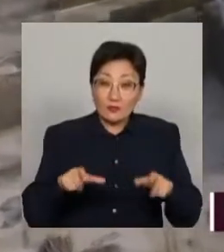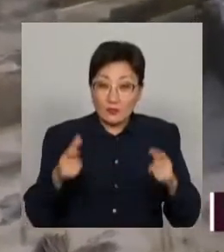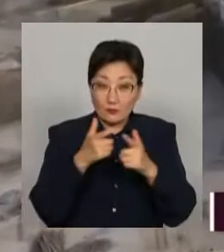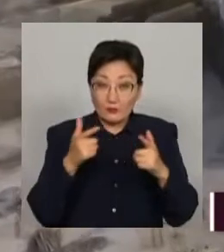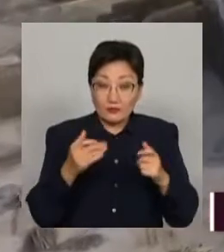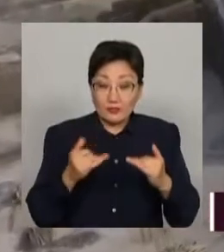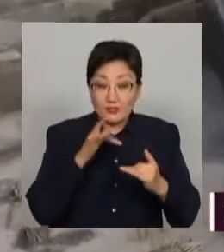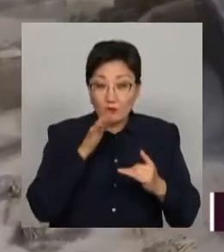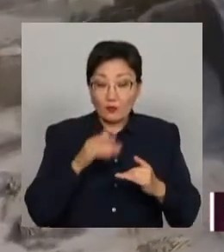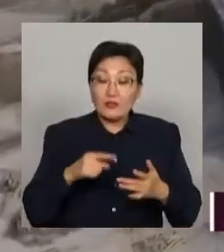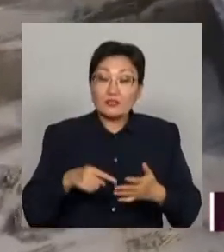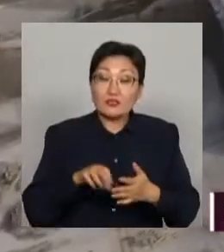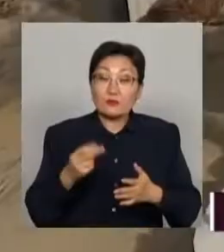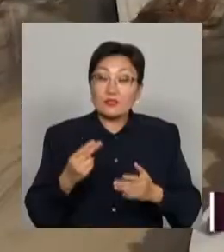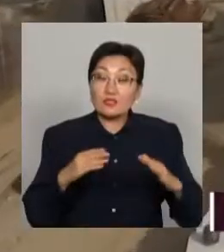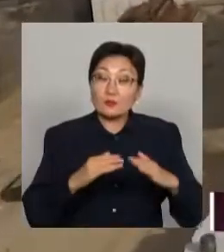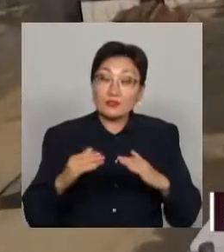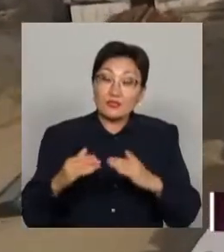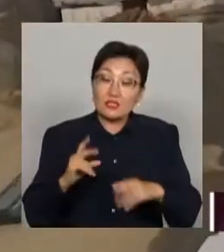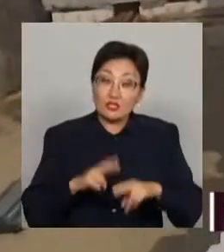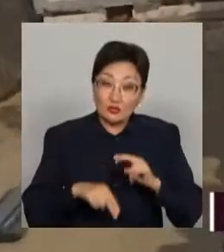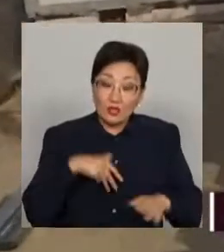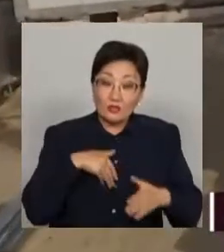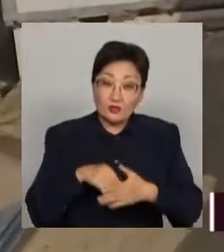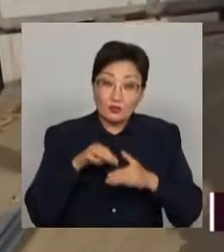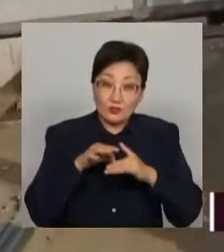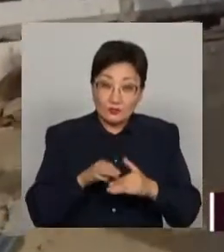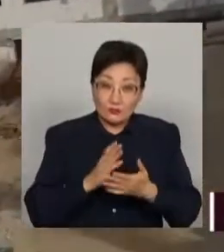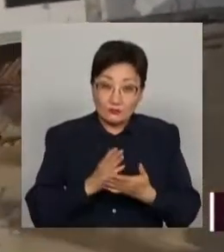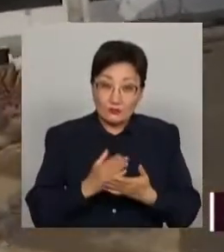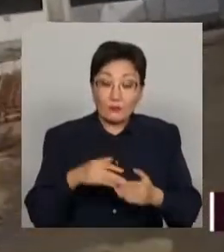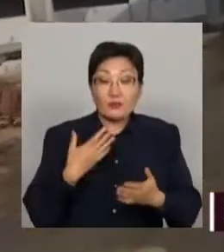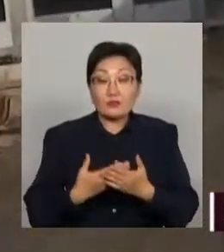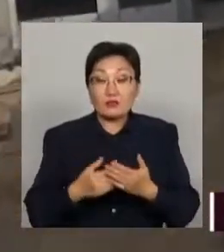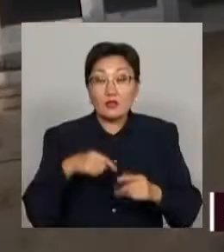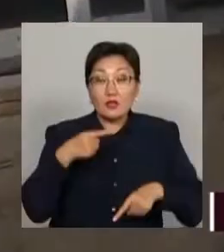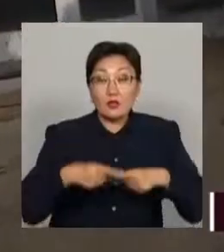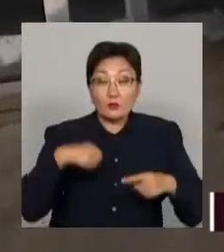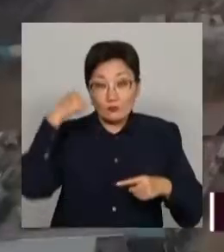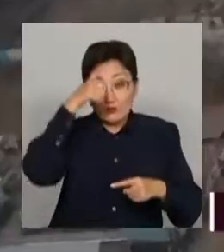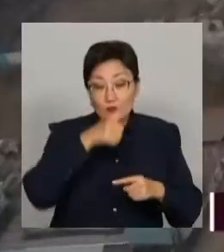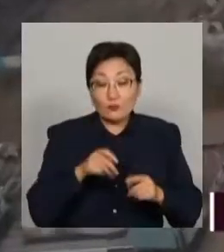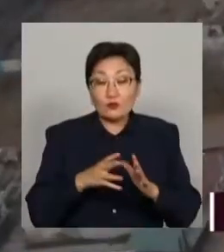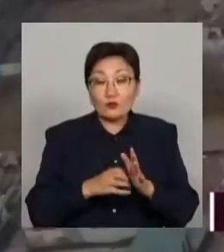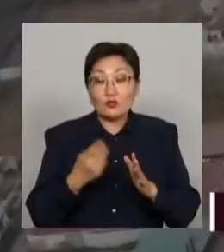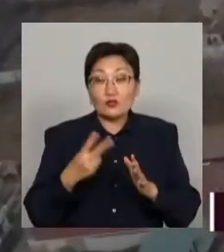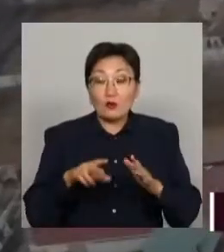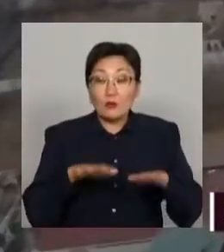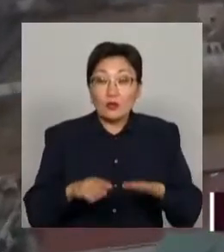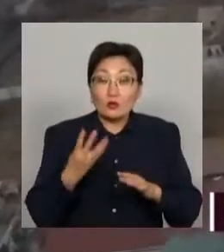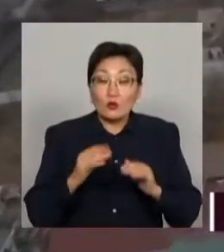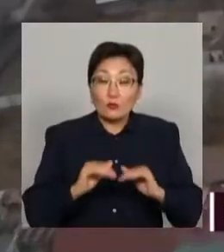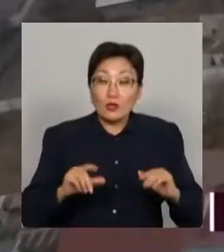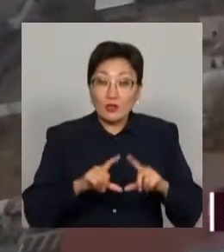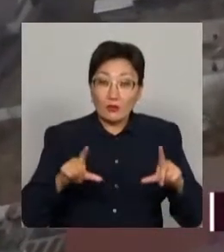өзінде шаһарда әлеуметтік нысандардың құрылысы қарқынды жүріп жатыр. Мәселен, келесі жылға дейін 920 орындық 4 балабақша салуда жоспарда